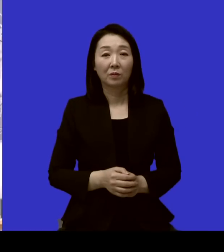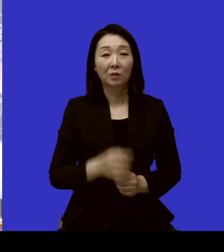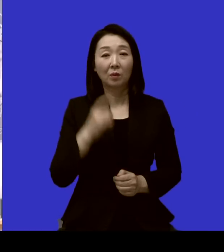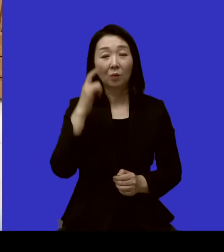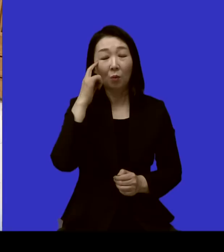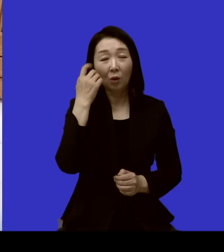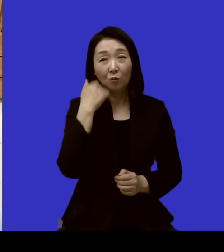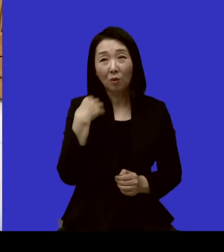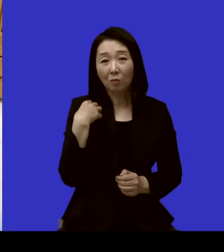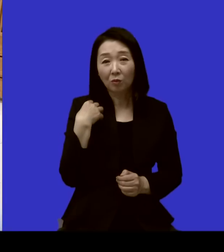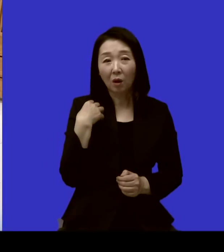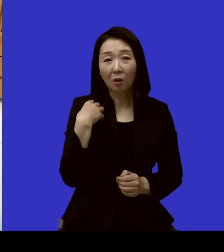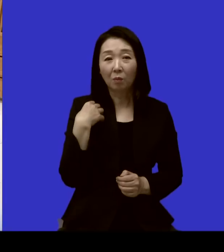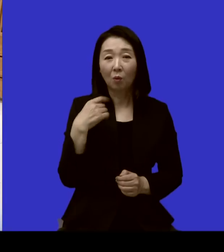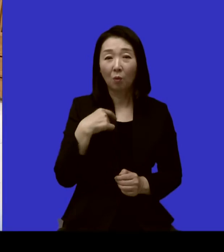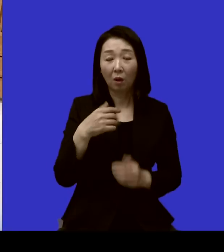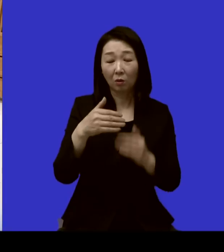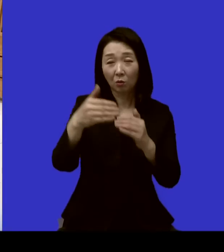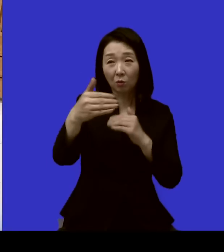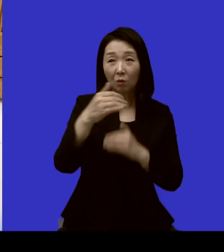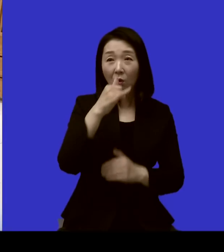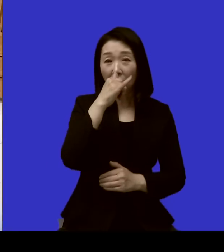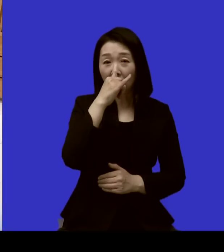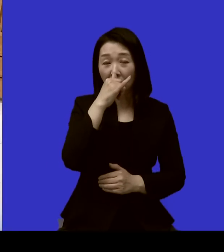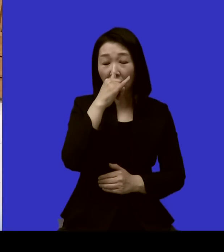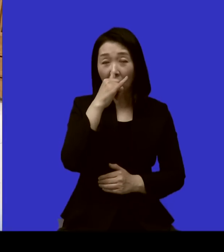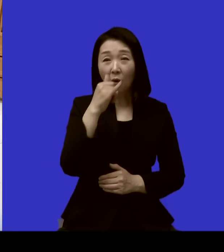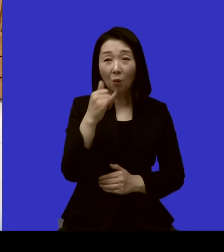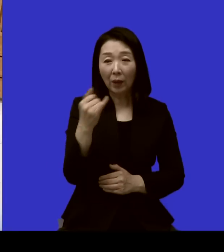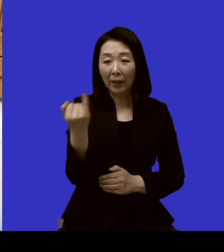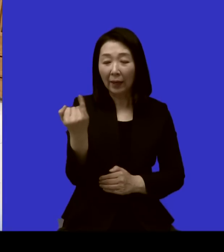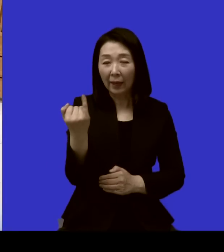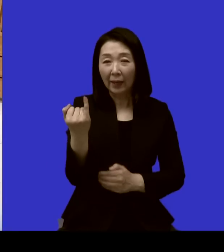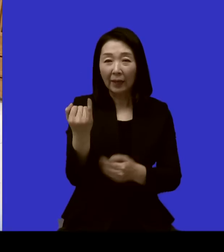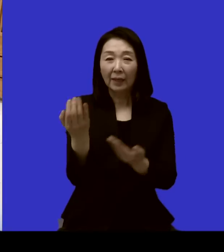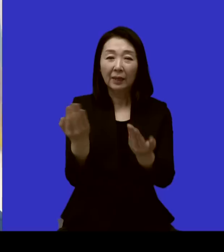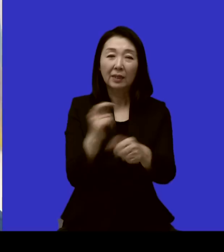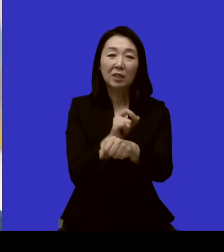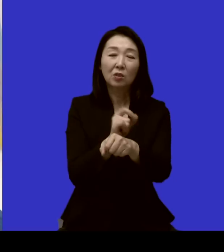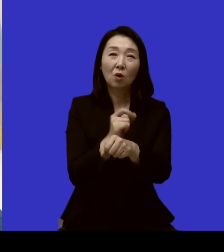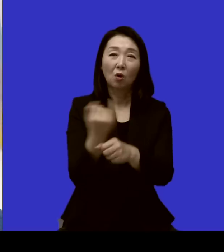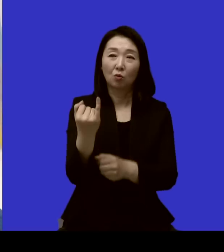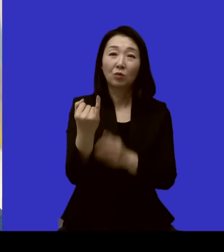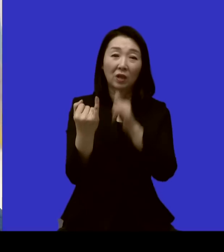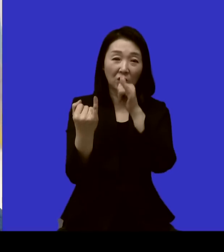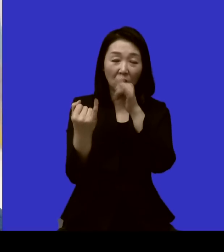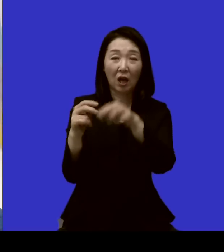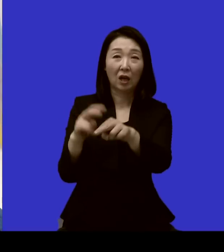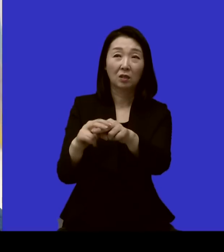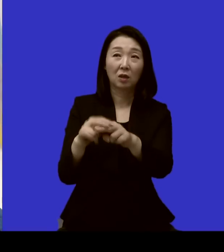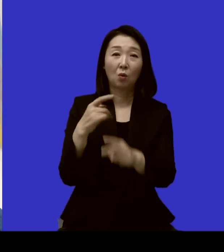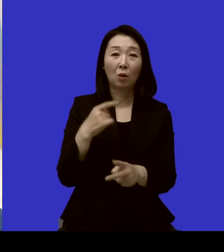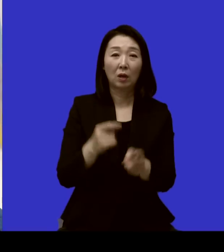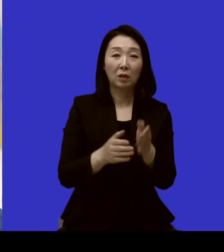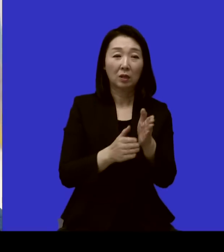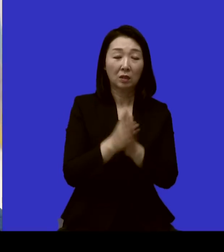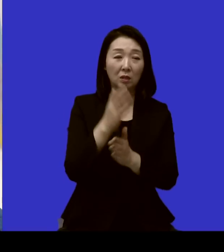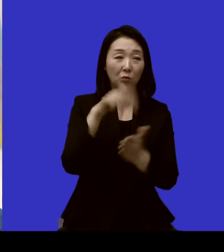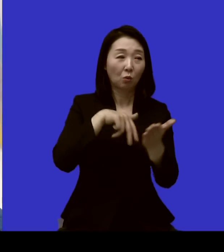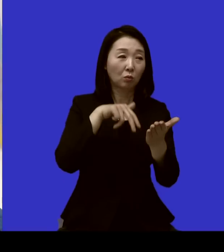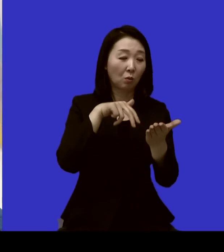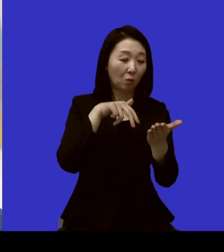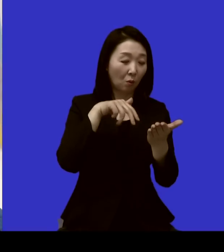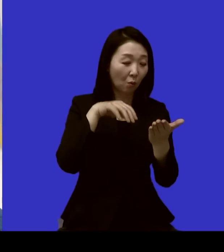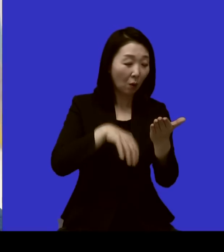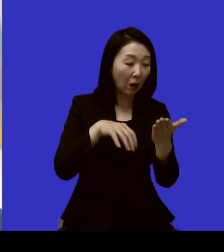부담스러우셨나 봐요. 이렇게 예. 보면 이 정도 거리에 이제 그 사서 누나가 앉아 계셨는데 네네. 그 시립도서관이 그때 유난히 사람이 없더라고요.